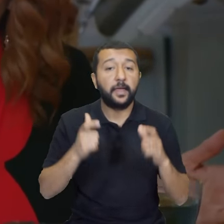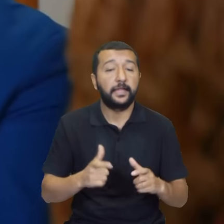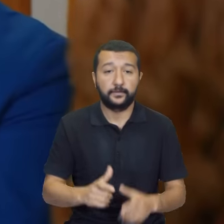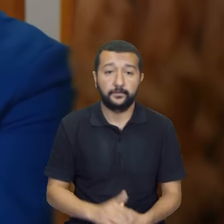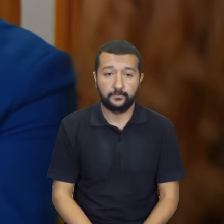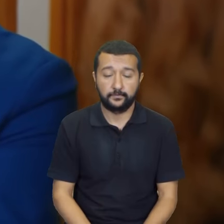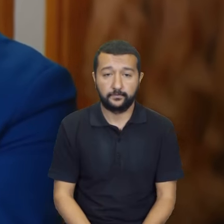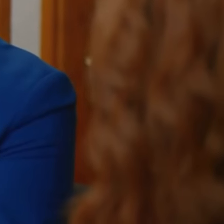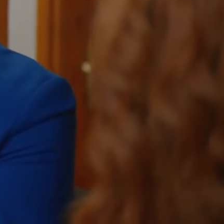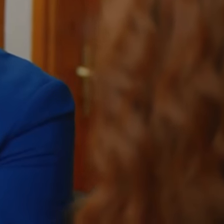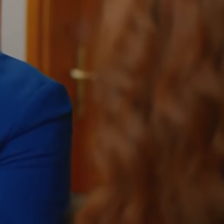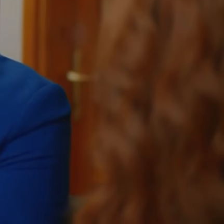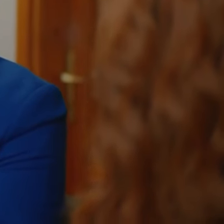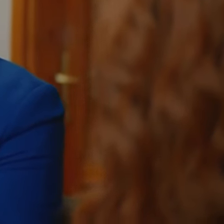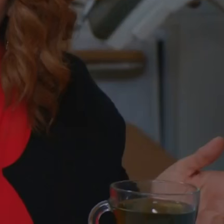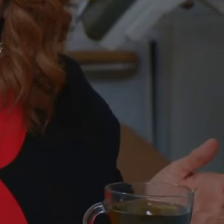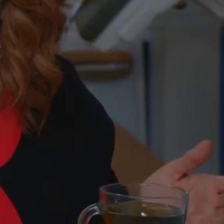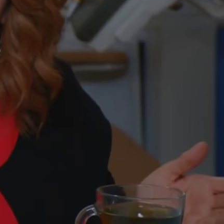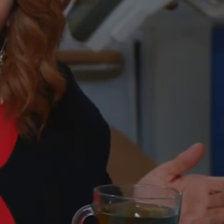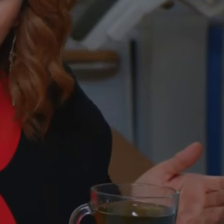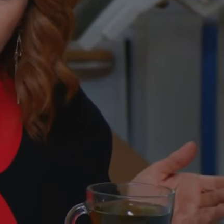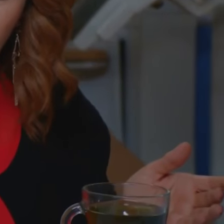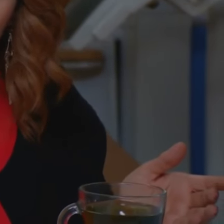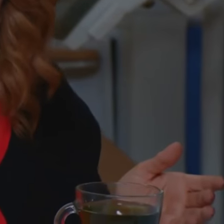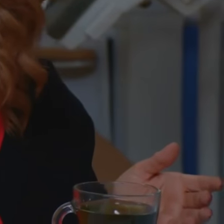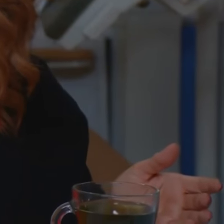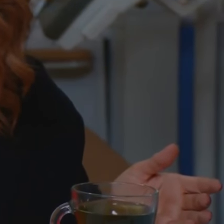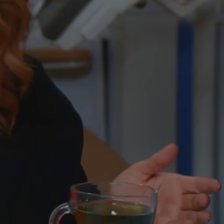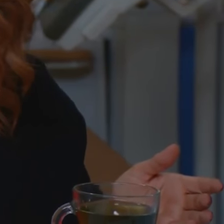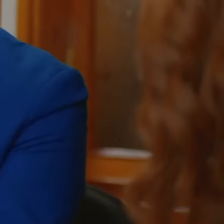nerede? Ağlayarak yüzüne ekşitti.